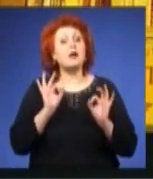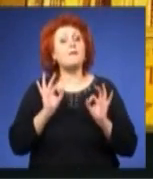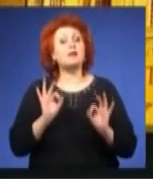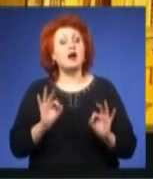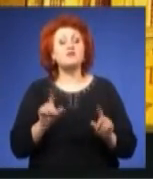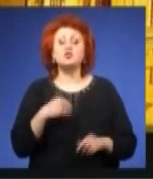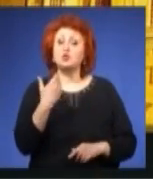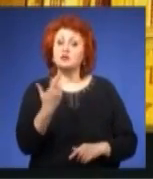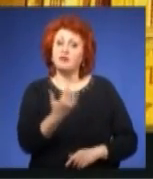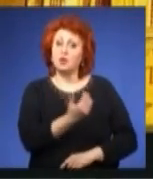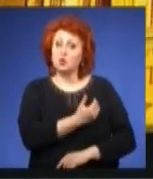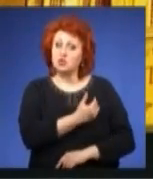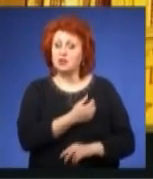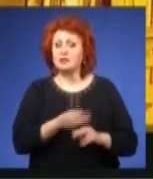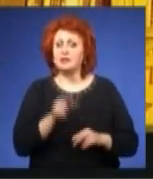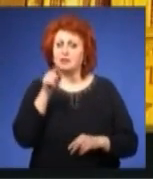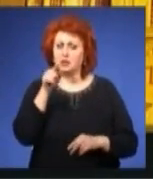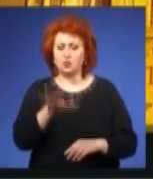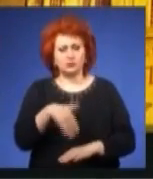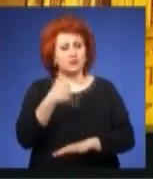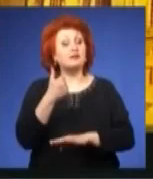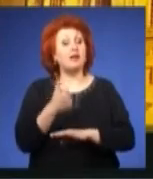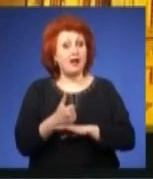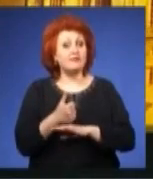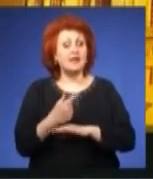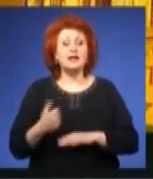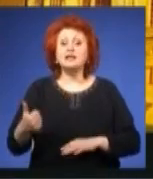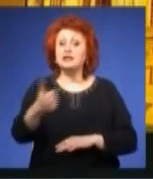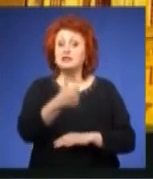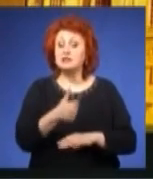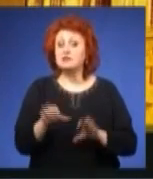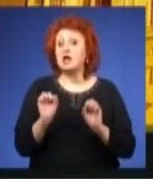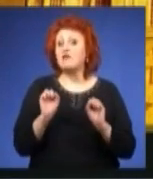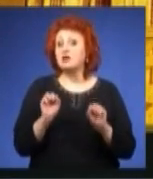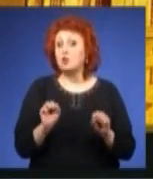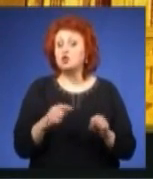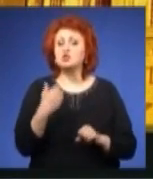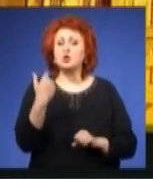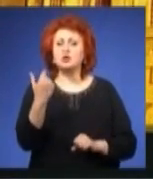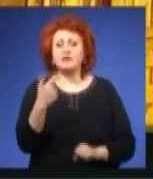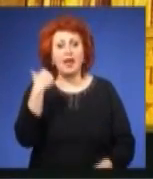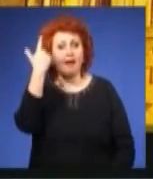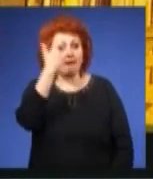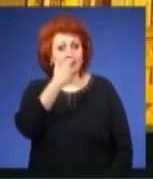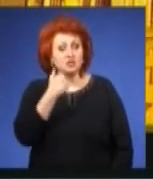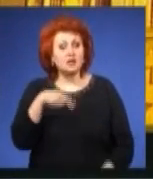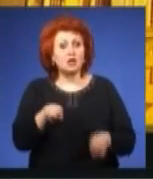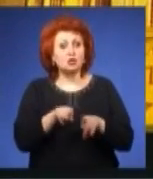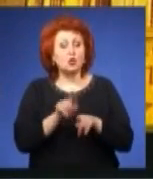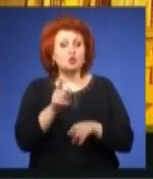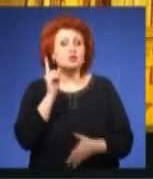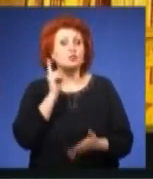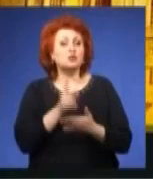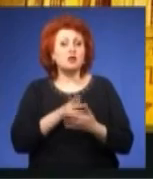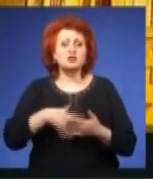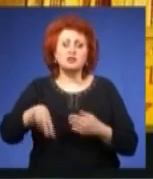всегда прав, что твоя воля – это то самое главное и единственно возможное, что твоя особая личность – это то,